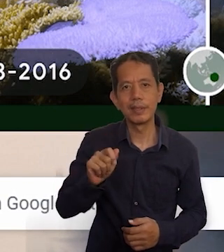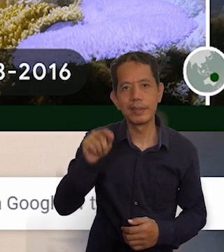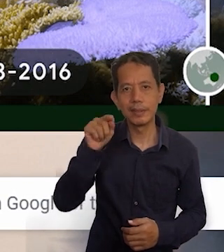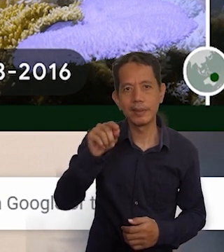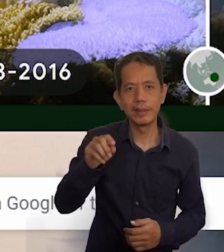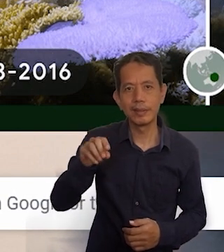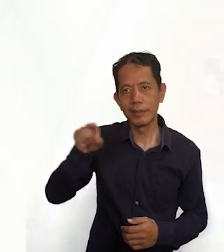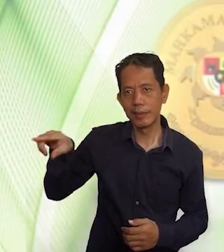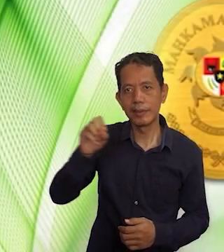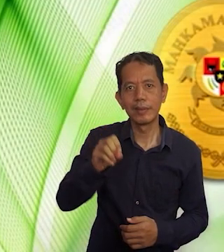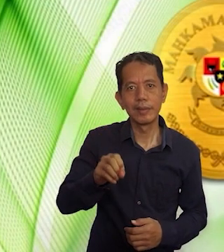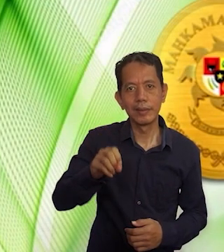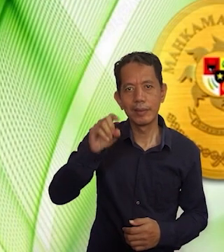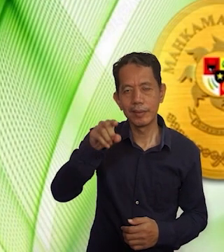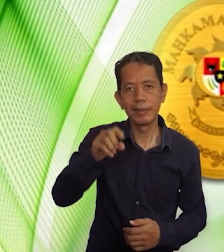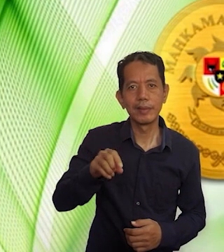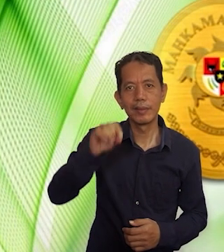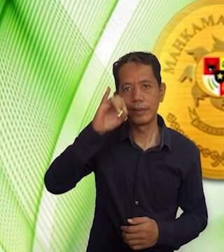eraterang.badilu.mahkamaagung.go.id.